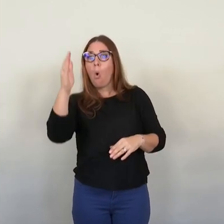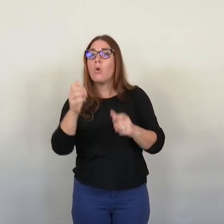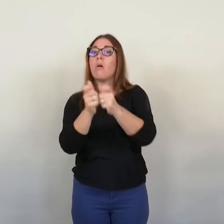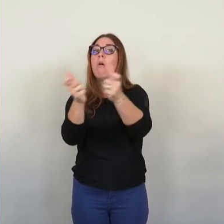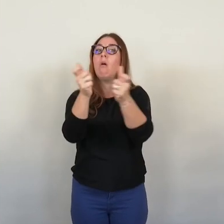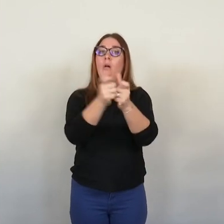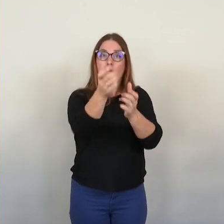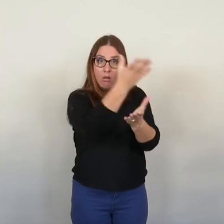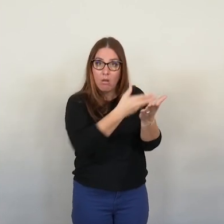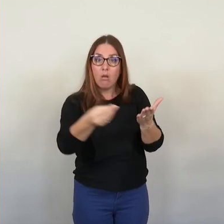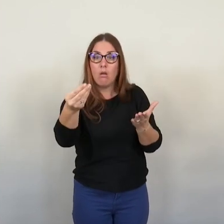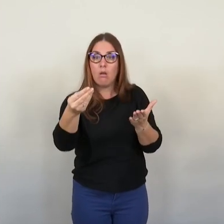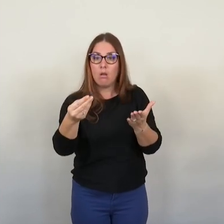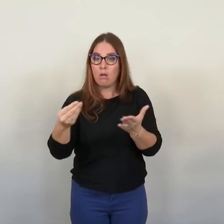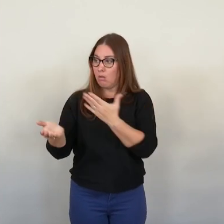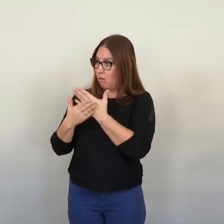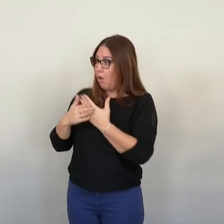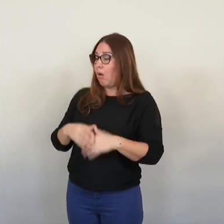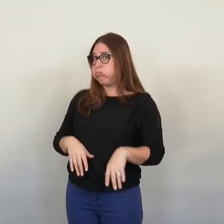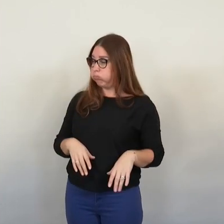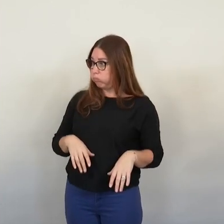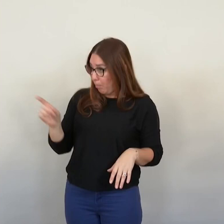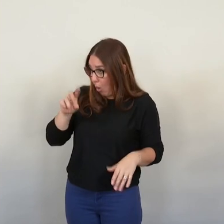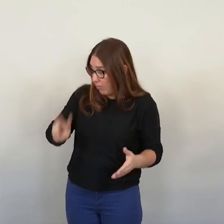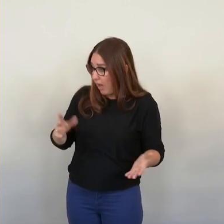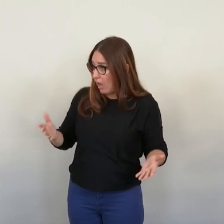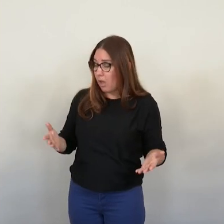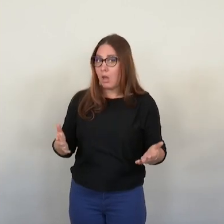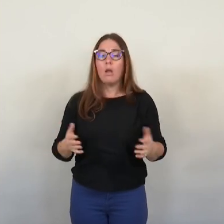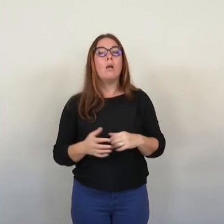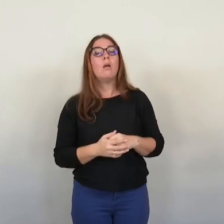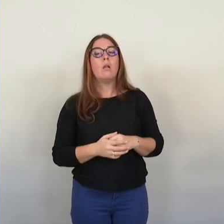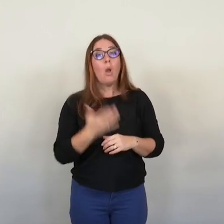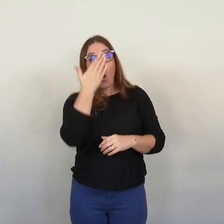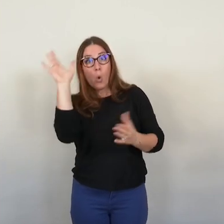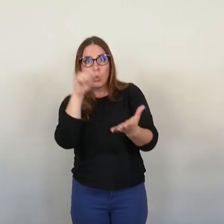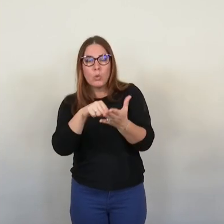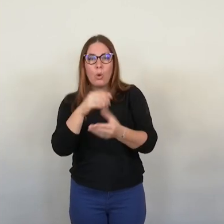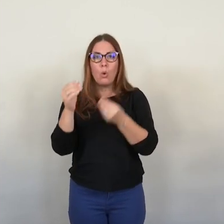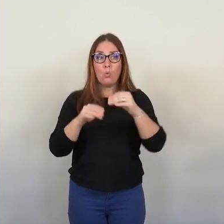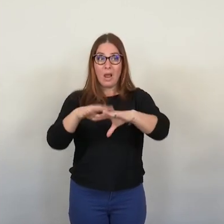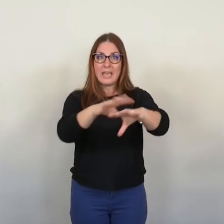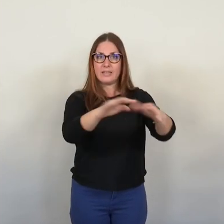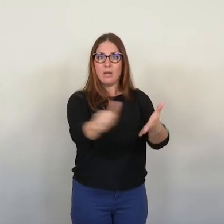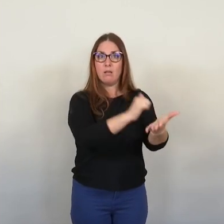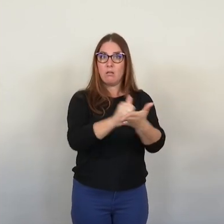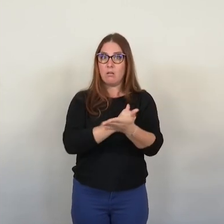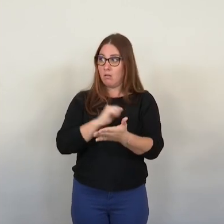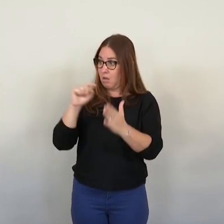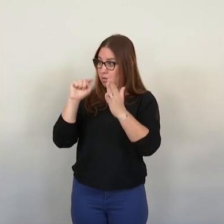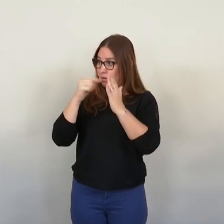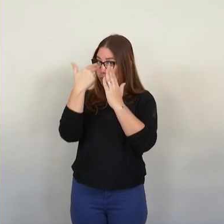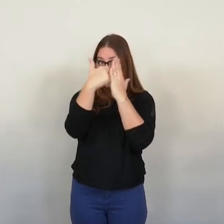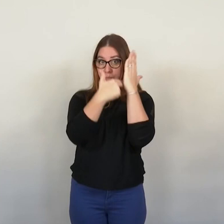endroits ne soufflez pas c'est la réalité sous-traité dans d'autres endroits voire supprimé sur certains quartiers si vous voulez je vous liste